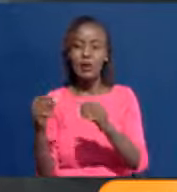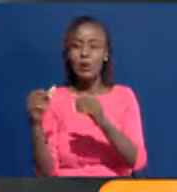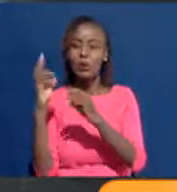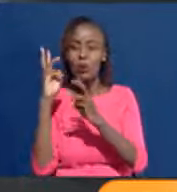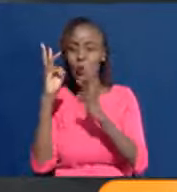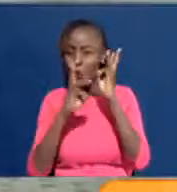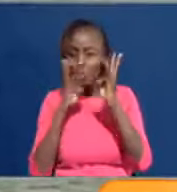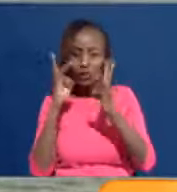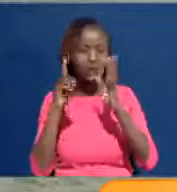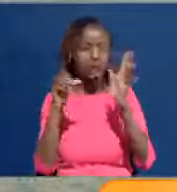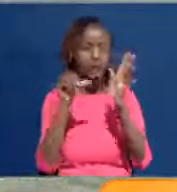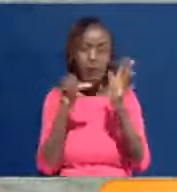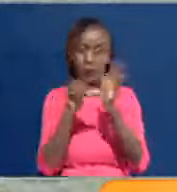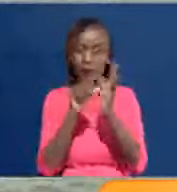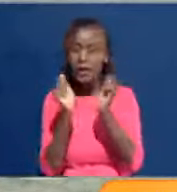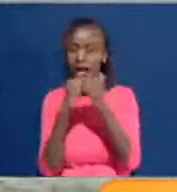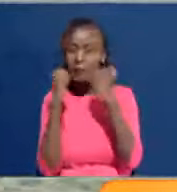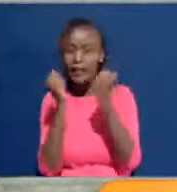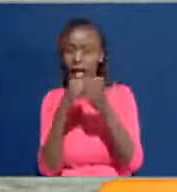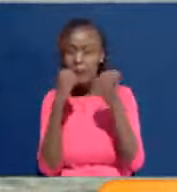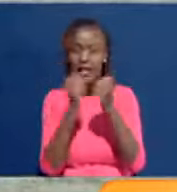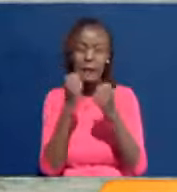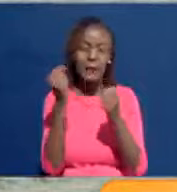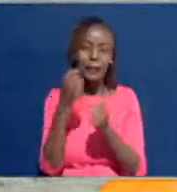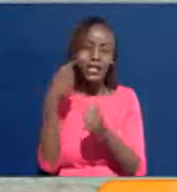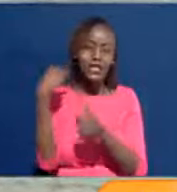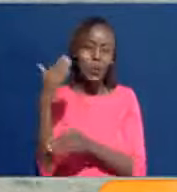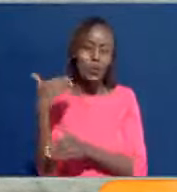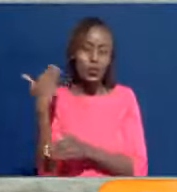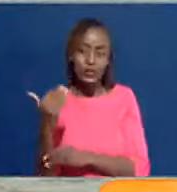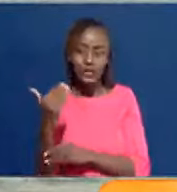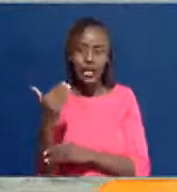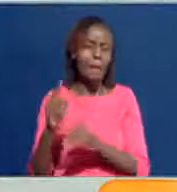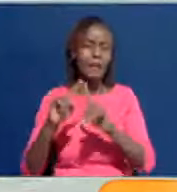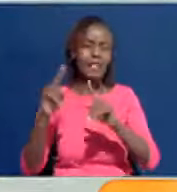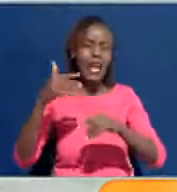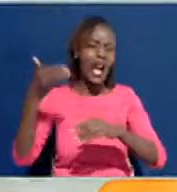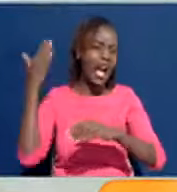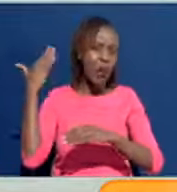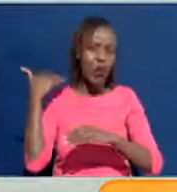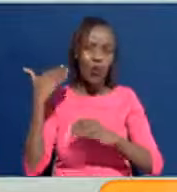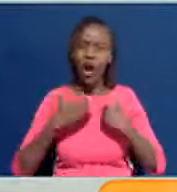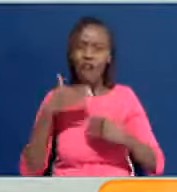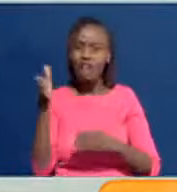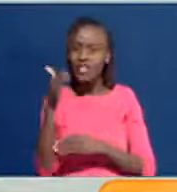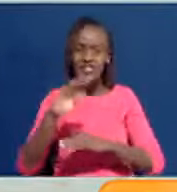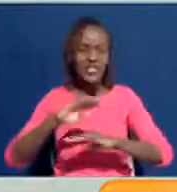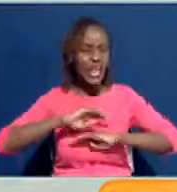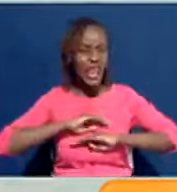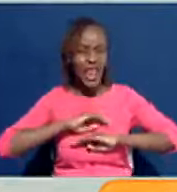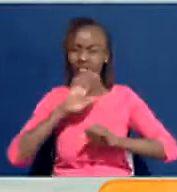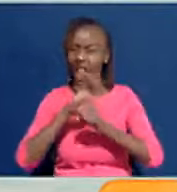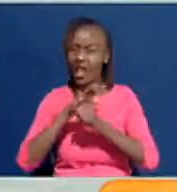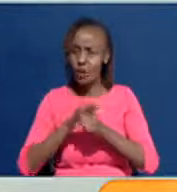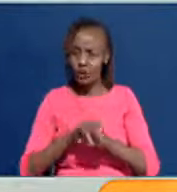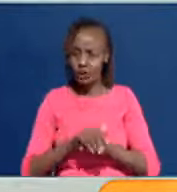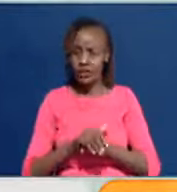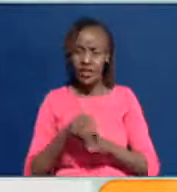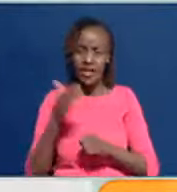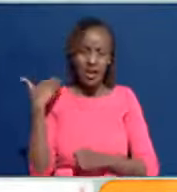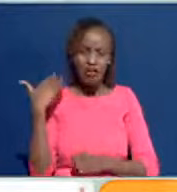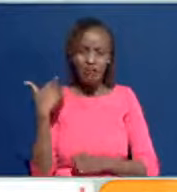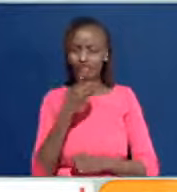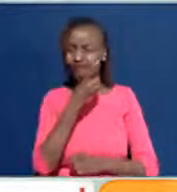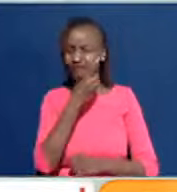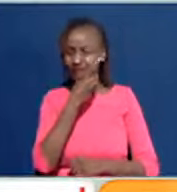kadhaa ikilinganishwa na awali ambapo samaki walijaa kila mahali. Sababu ya ukame, kati samaki njaa ilianza,